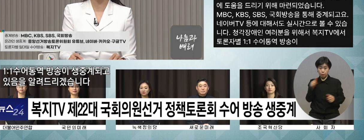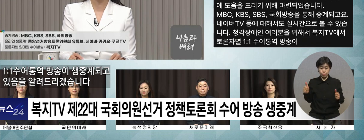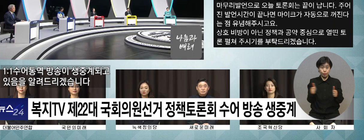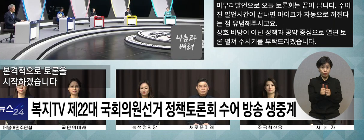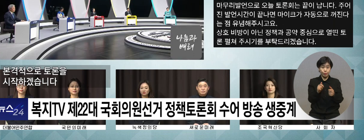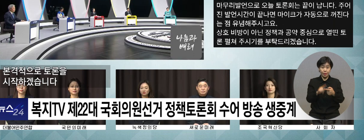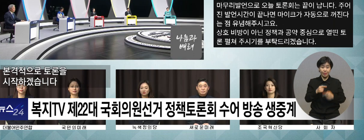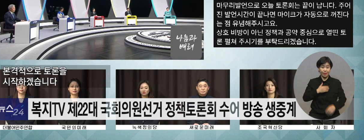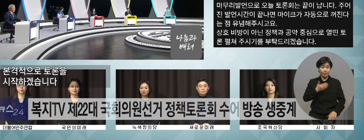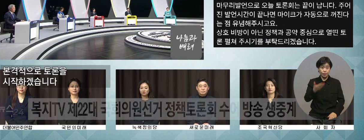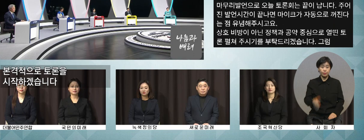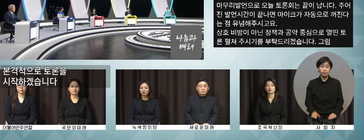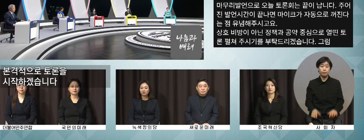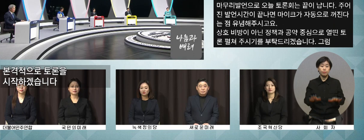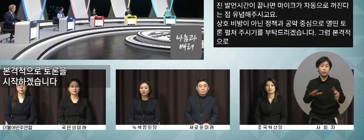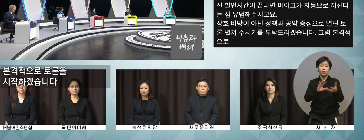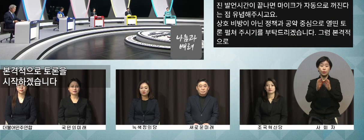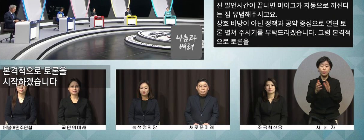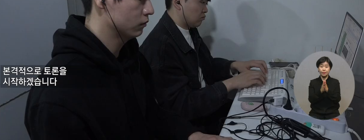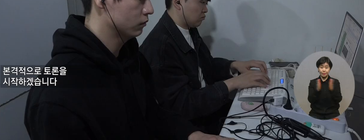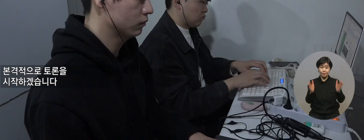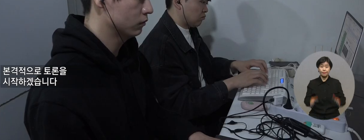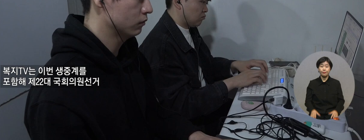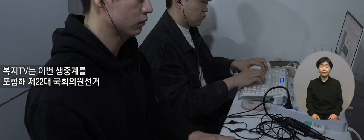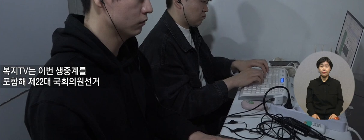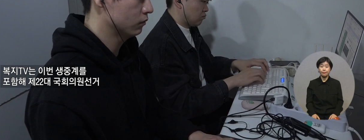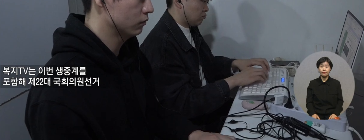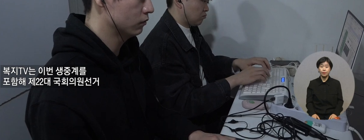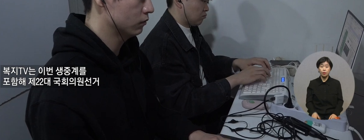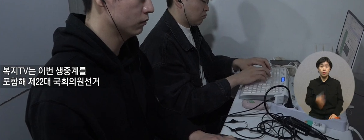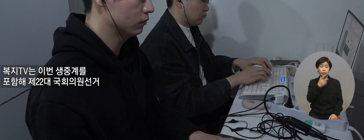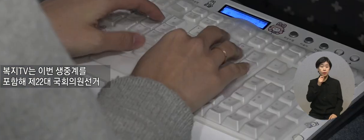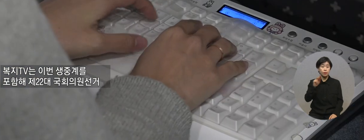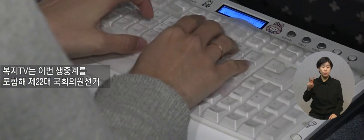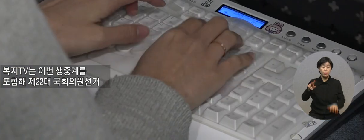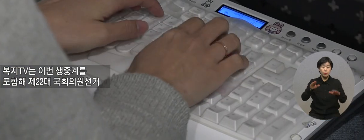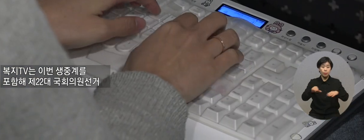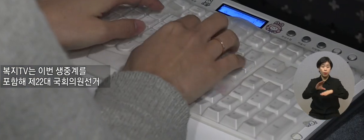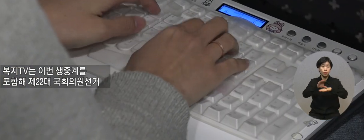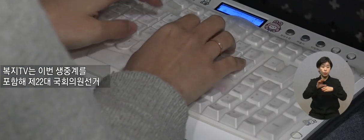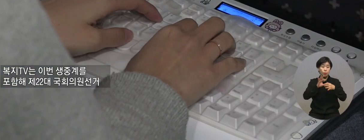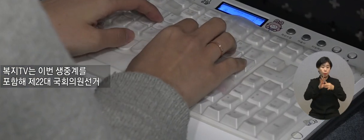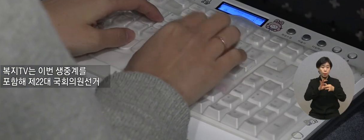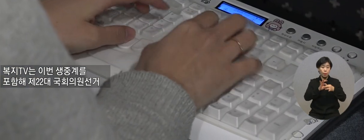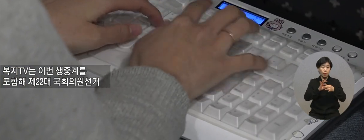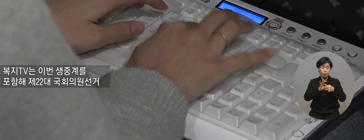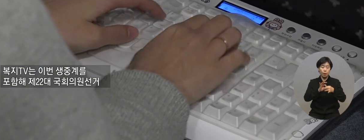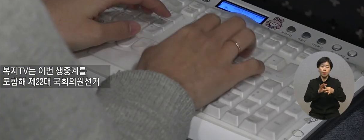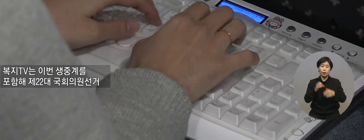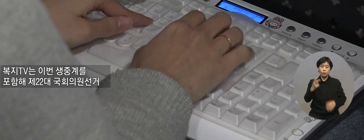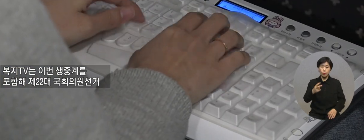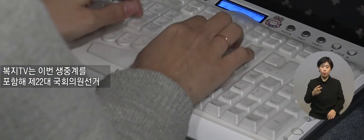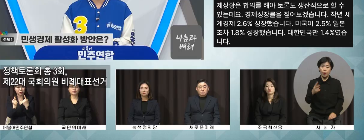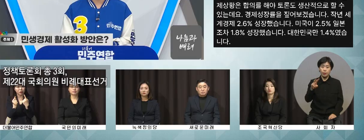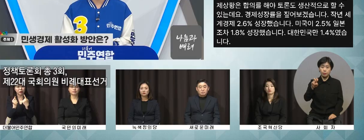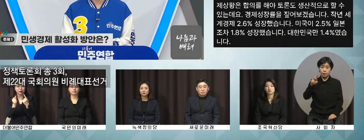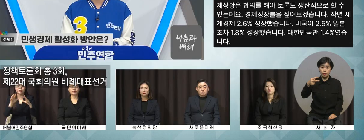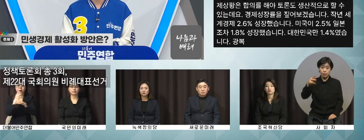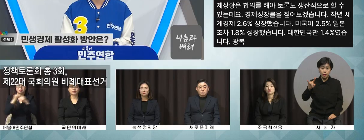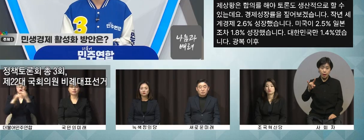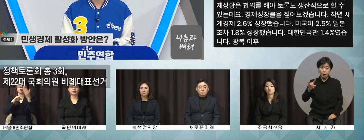드리겠습니다 본격적으로 토론을 시작하겠습니다 복지는 이번 생중계를 포함해 제 22대 국회의원 선거